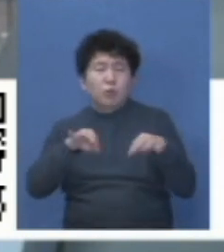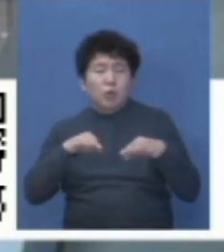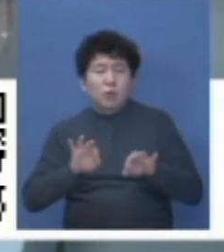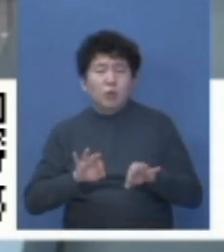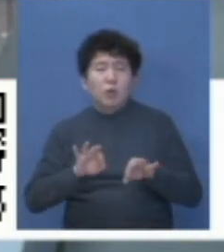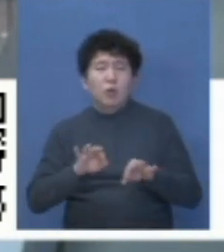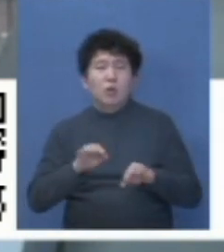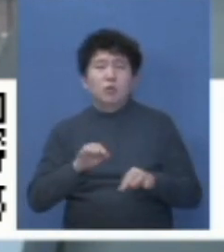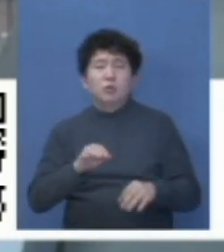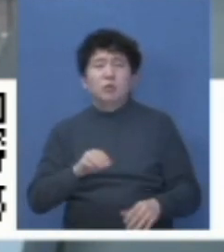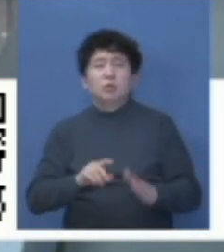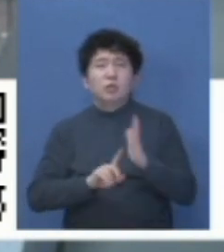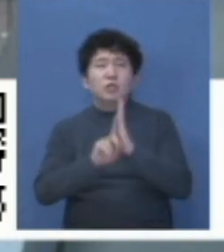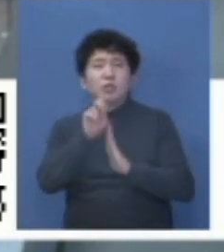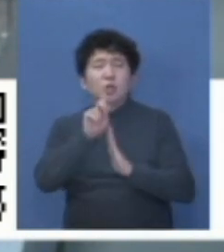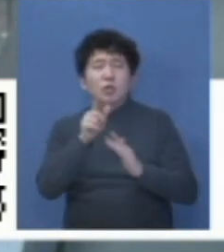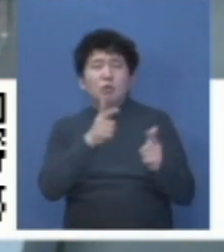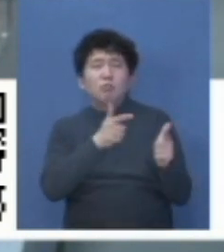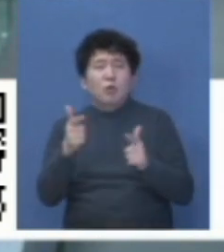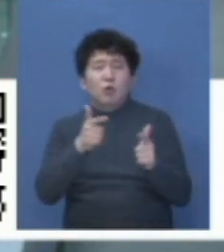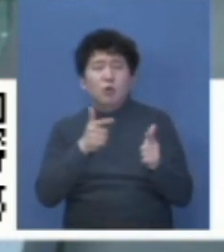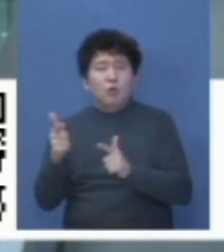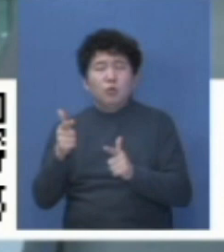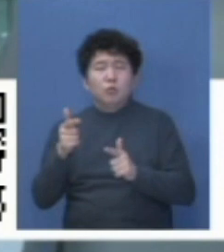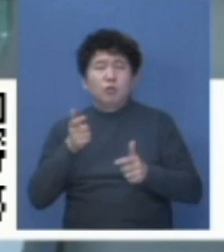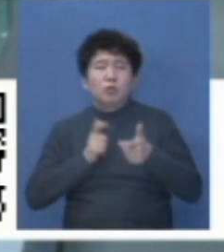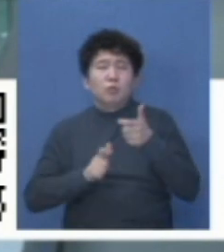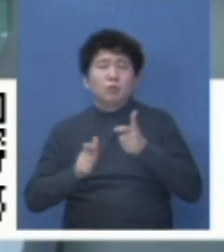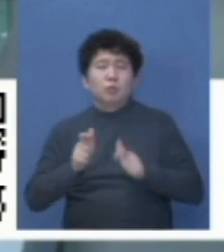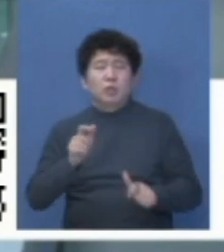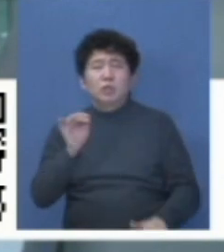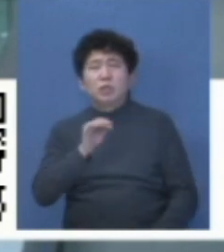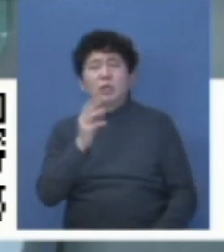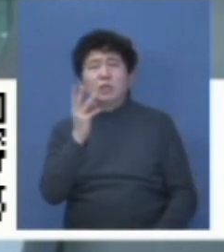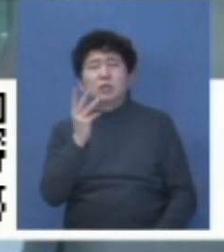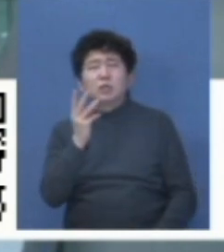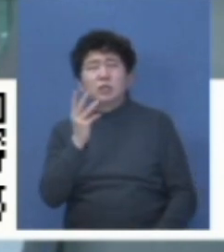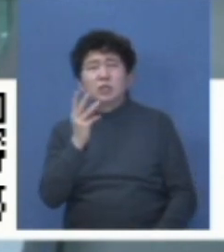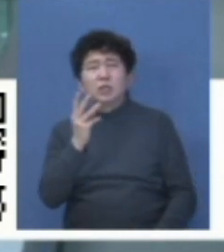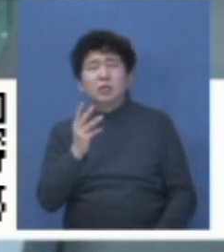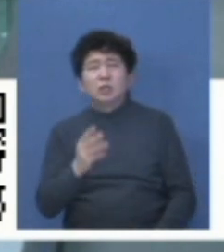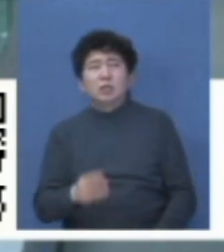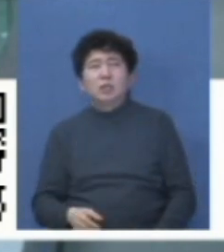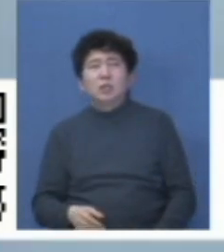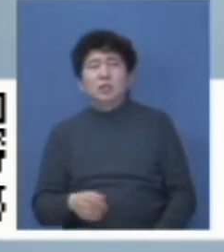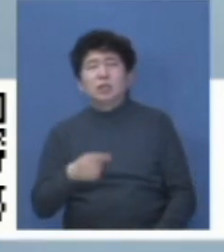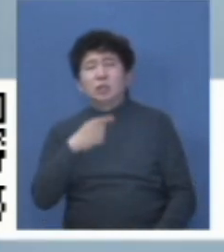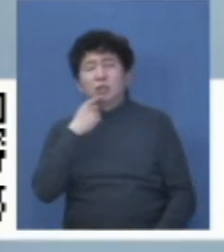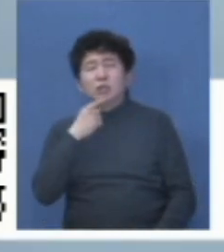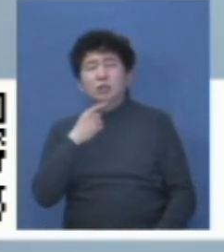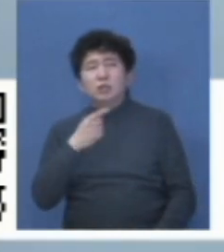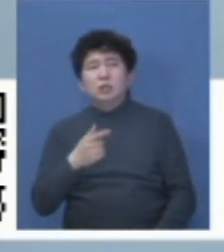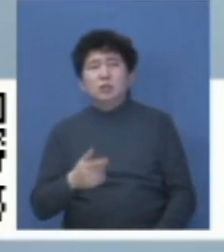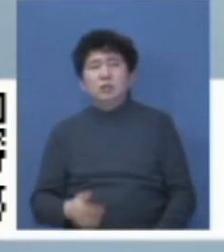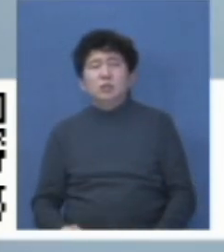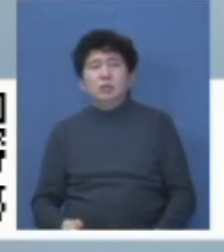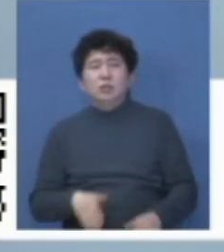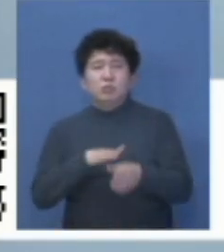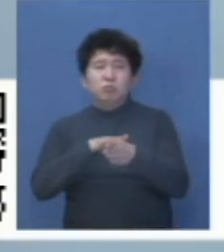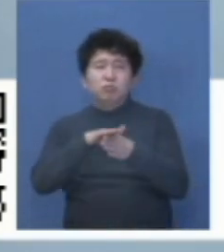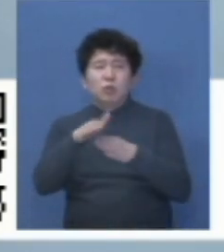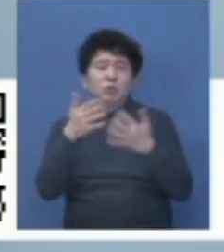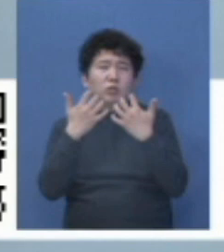базовые подготовки, получается, студентам по вождению. И третья платформа – это роботизированная мобильная платформа